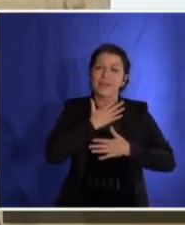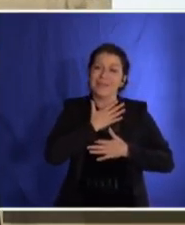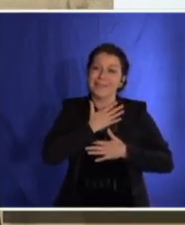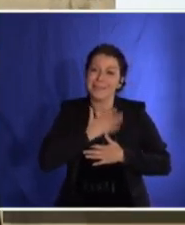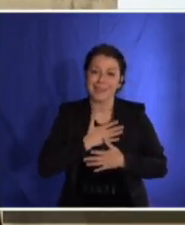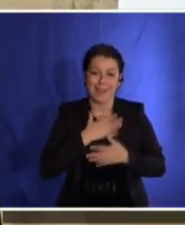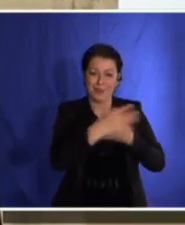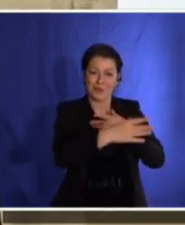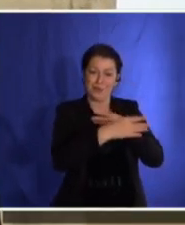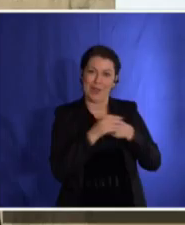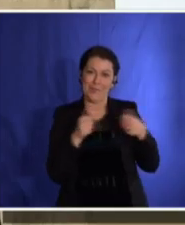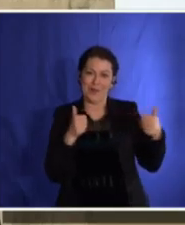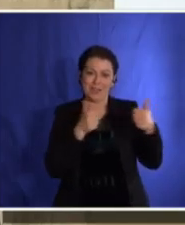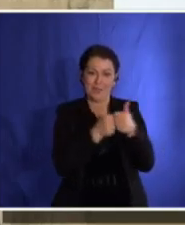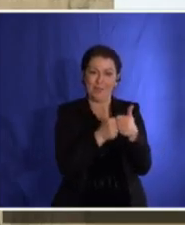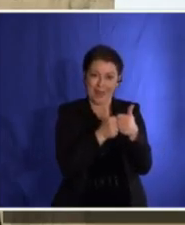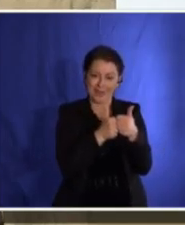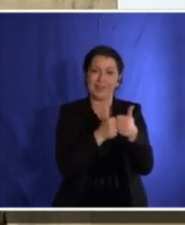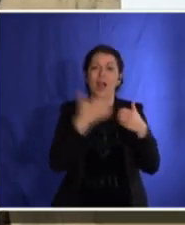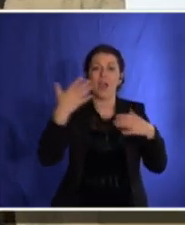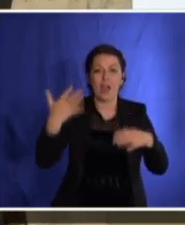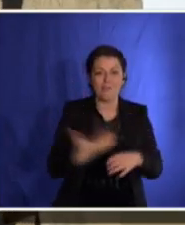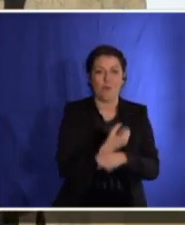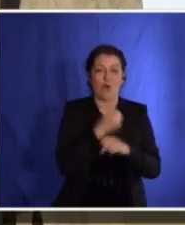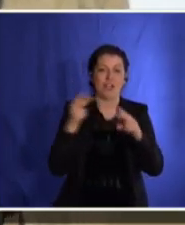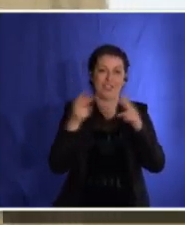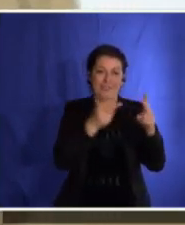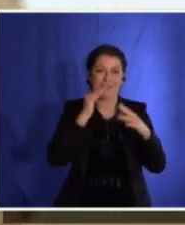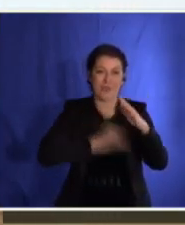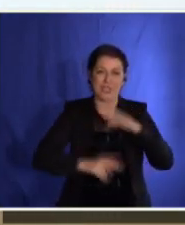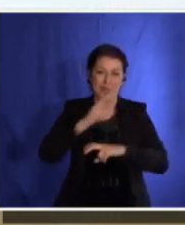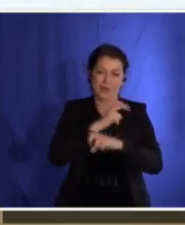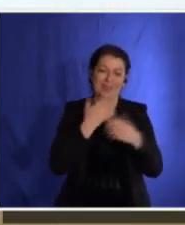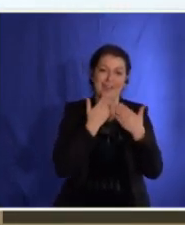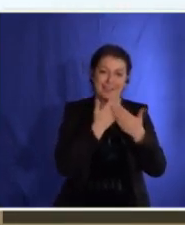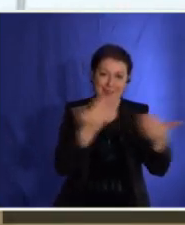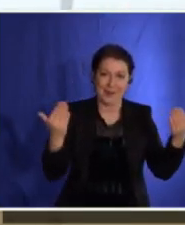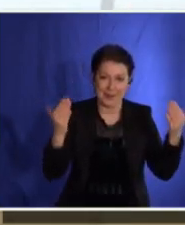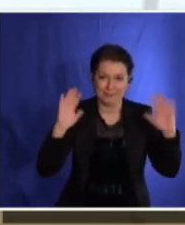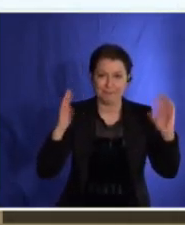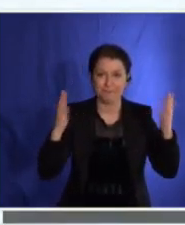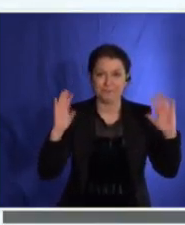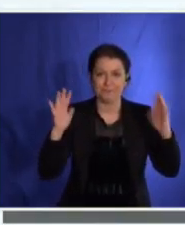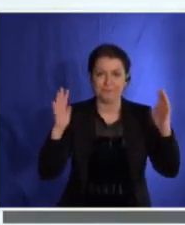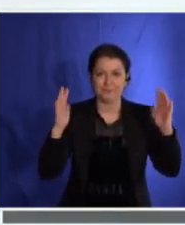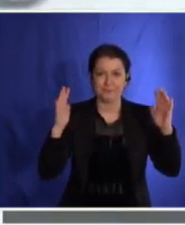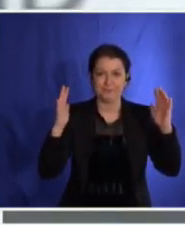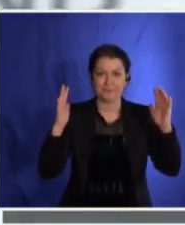diesen erfolgreichen niederösterreichischen Weg weitergehen. Dankeschön.